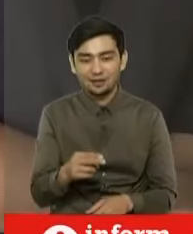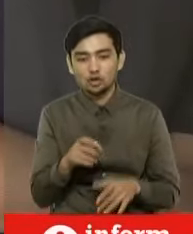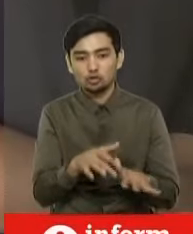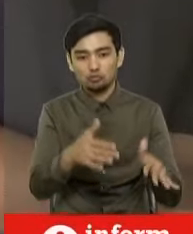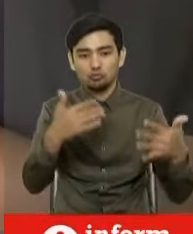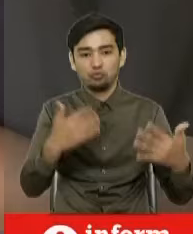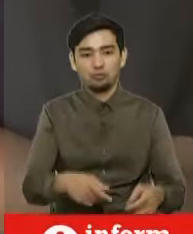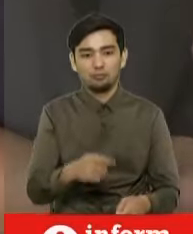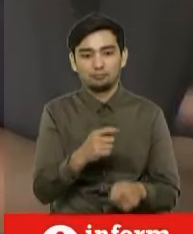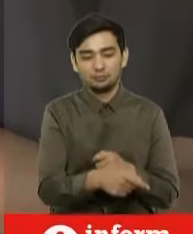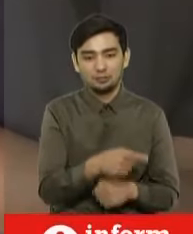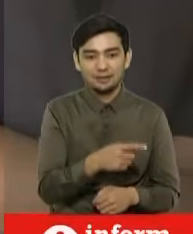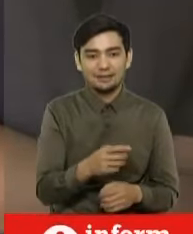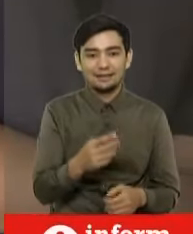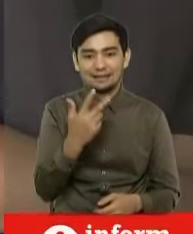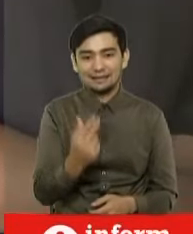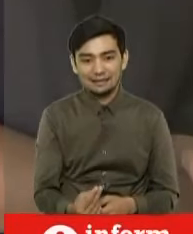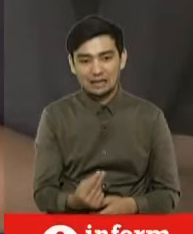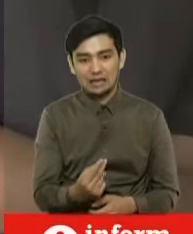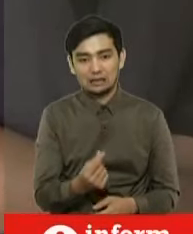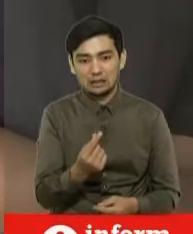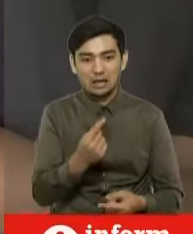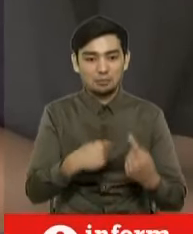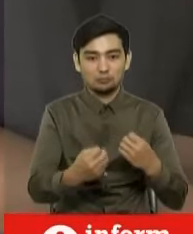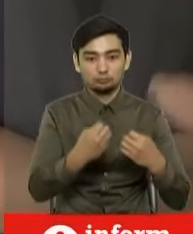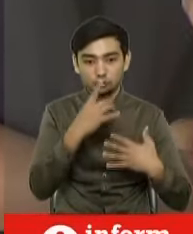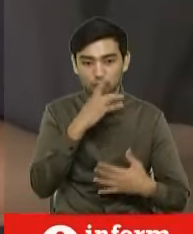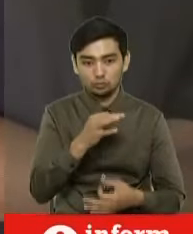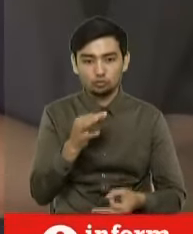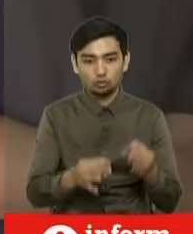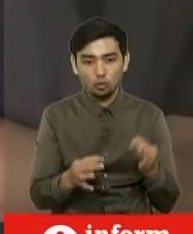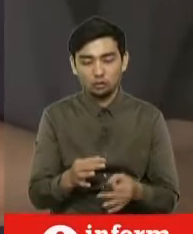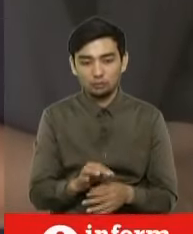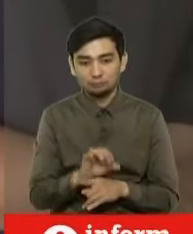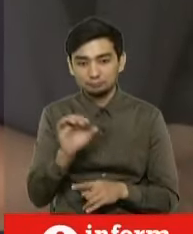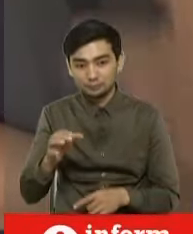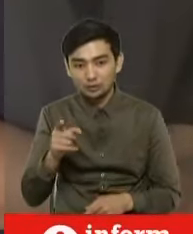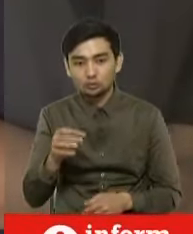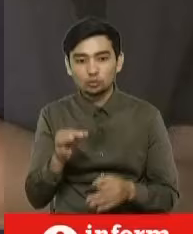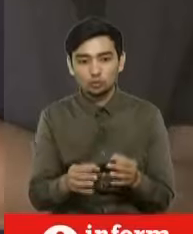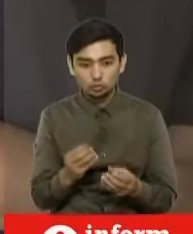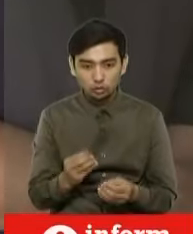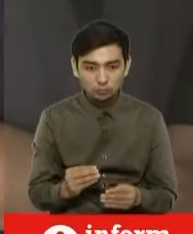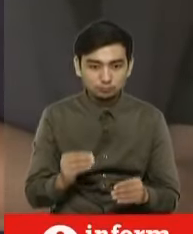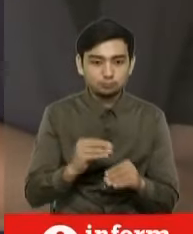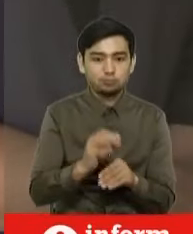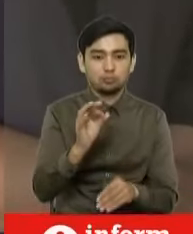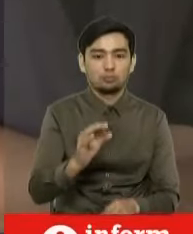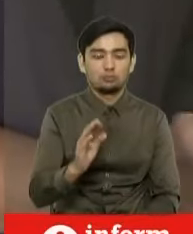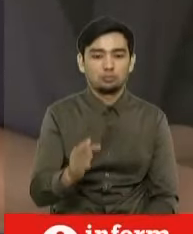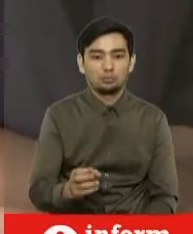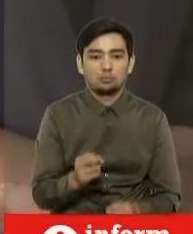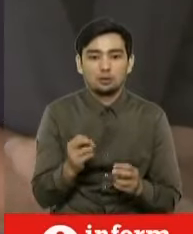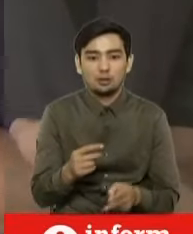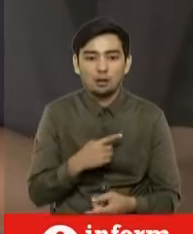қойған. Ақшаны 3 күннің ішінде қайтармаса сот орындаушысына өтетті. Тағы үстіне процент қосылайын деп тұр. Сонда